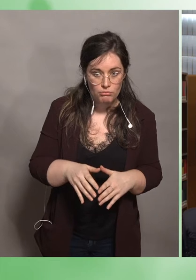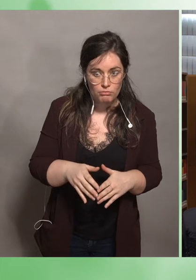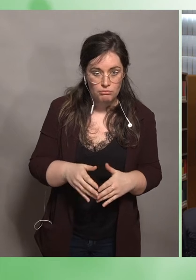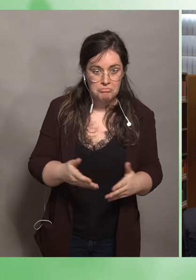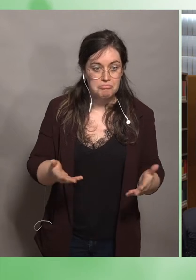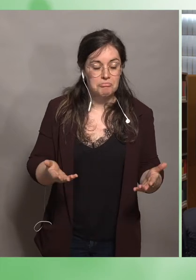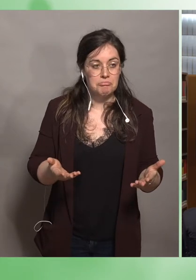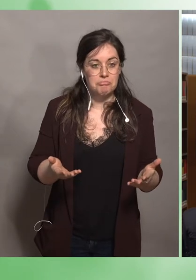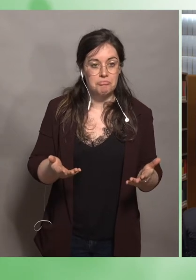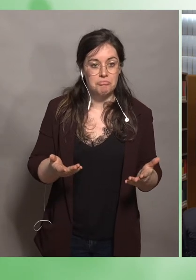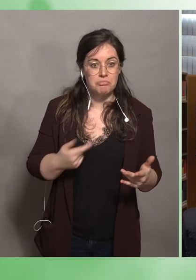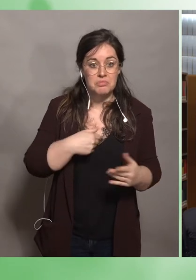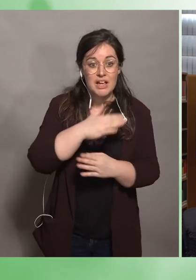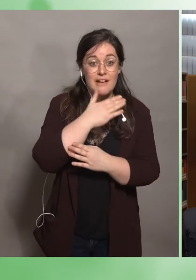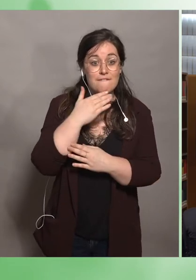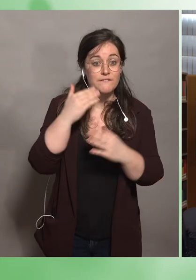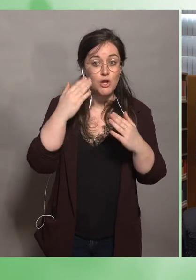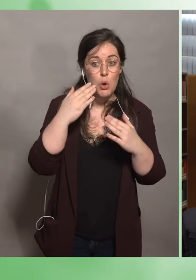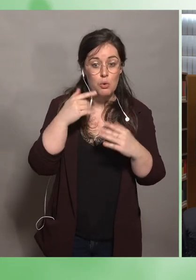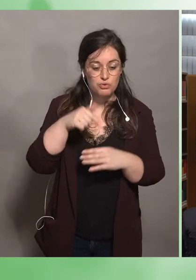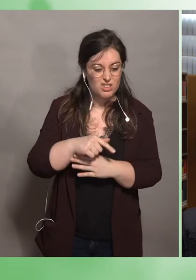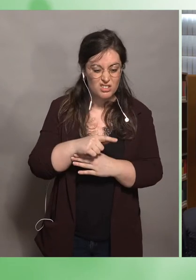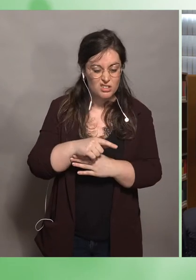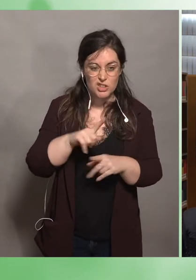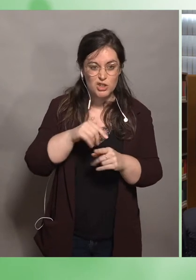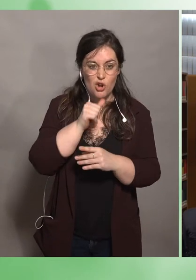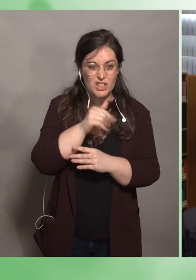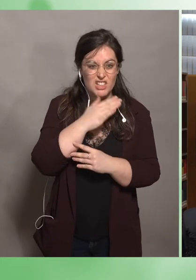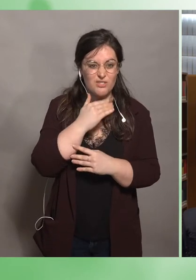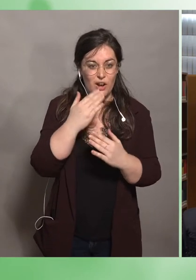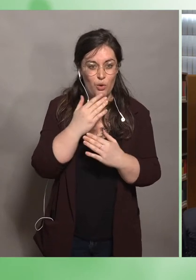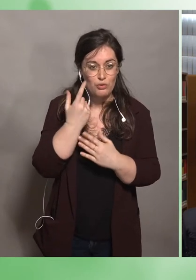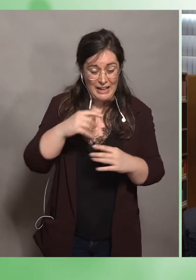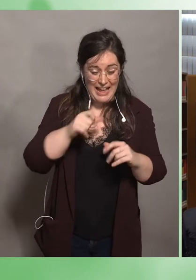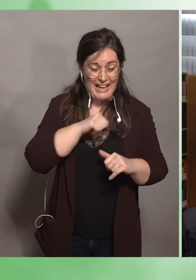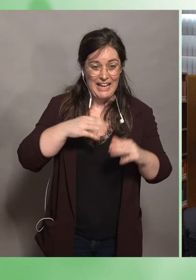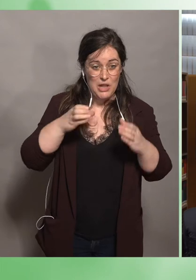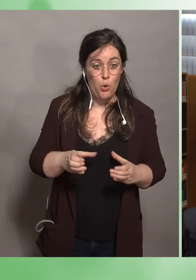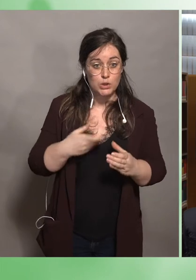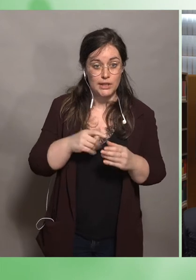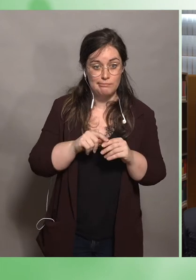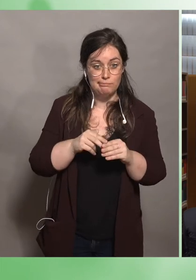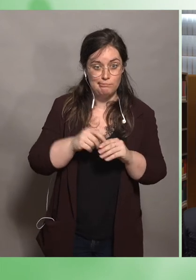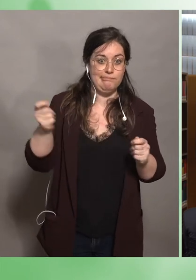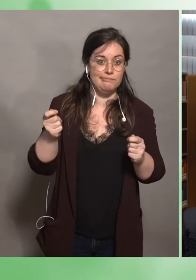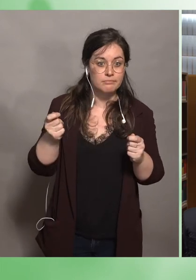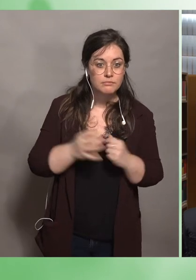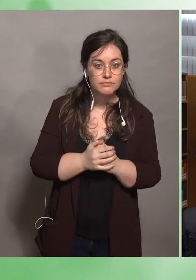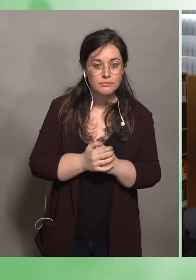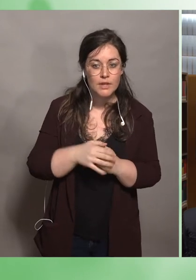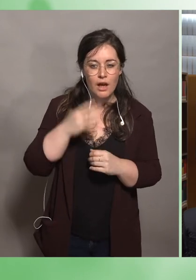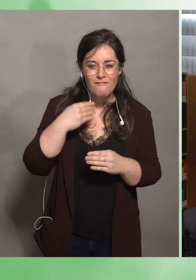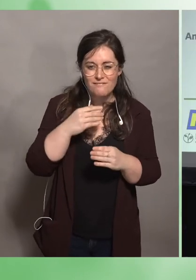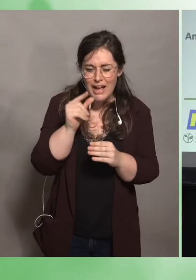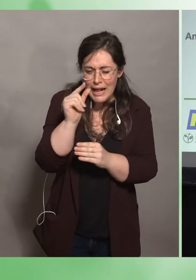Und ich hatte plötzlich ganz viel Luft, wo eigentlich nicht viel Luft sein sollte. Meine Hose ist gerissen. Und ich hatte genau einen Bruchteil